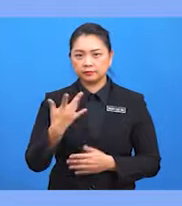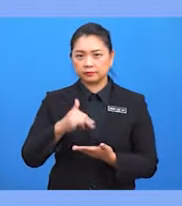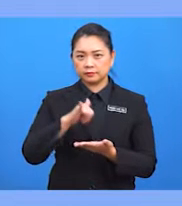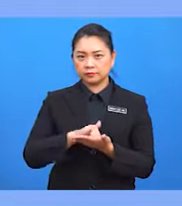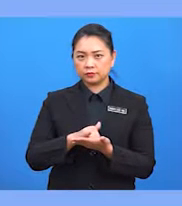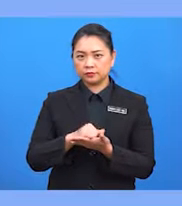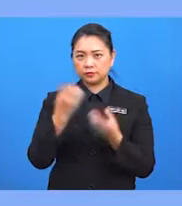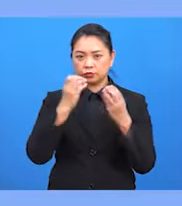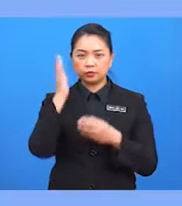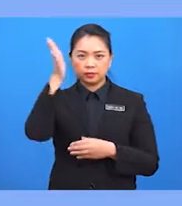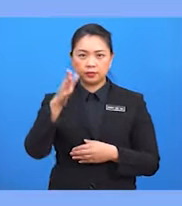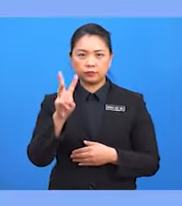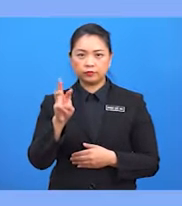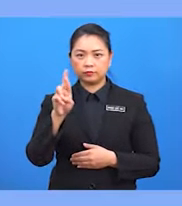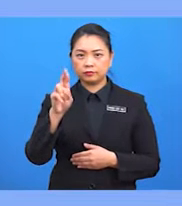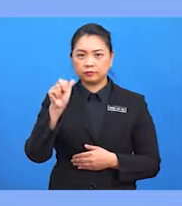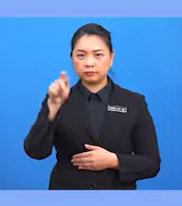Kemudian saya akan wrap